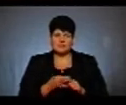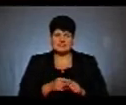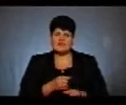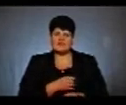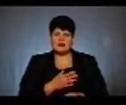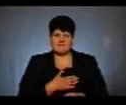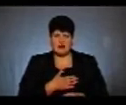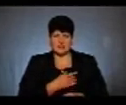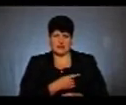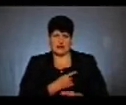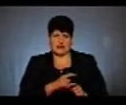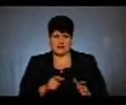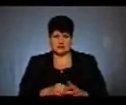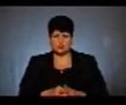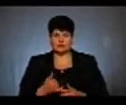клініці.